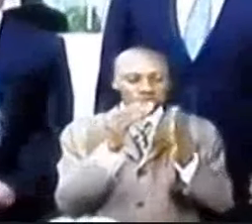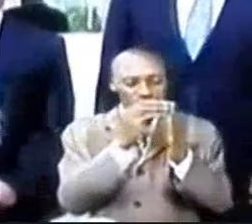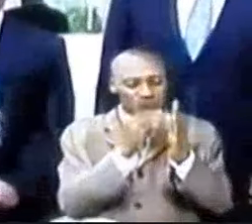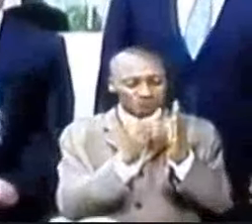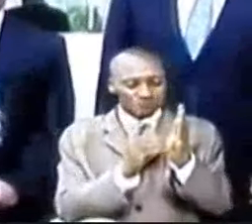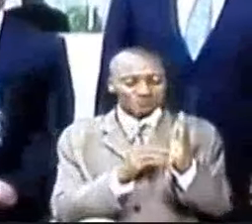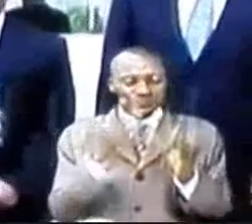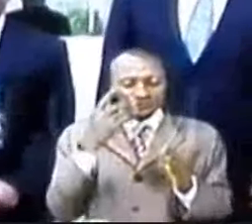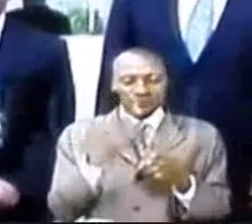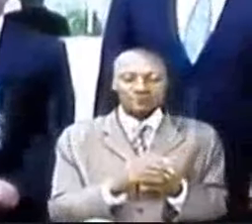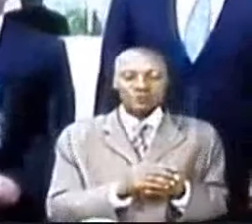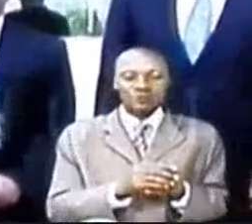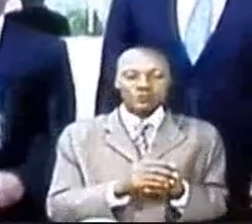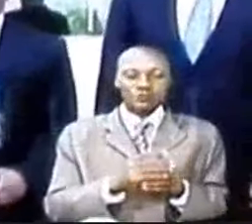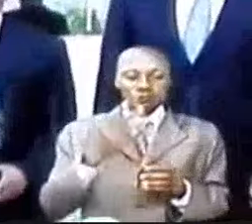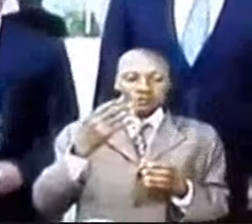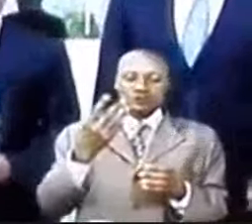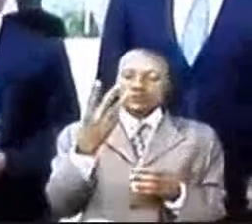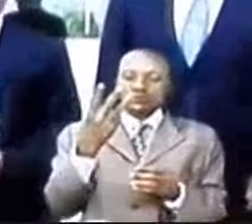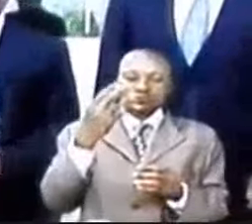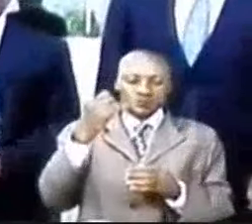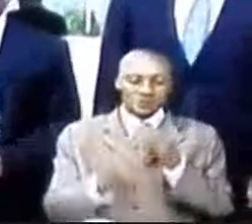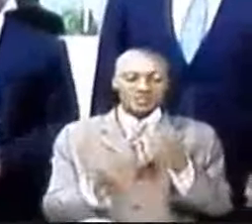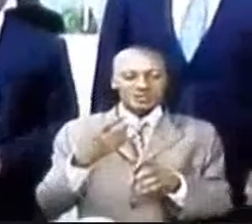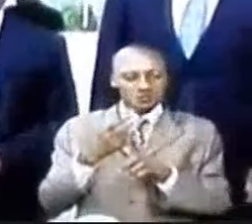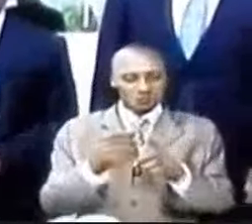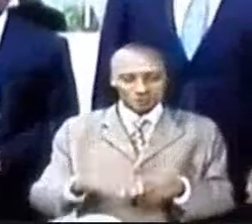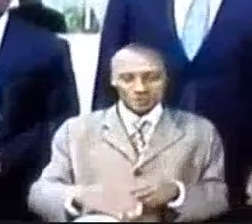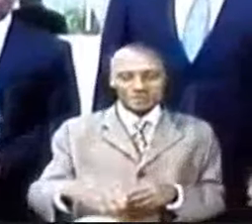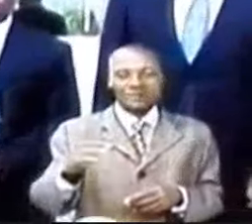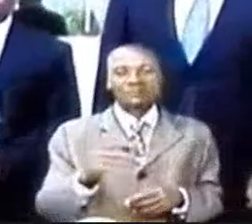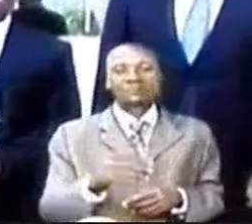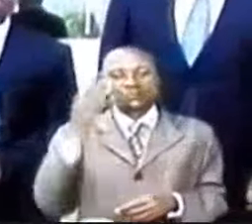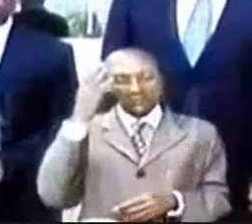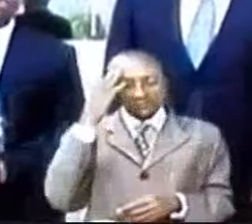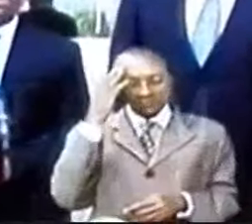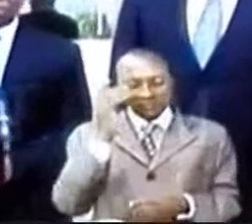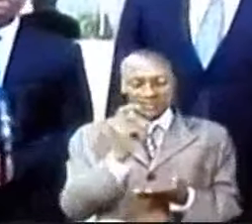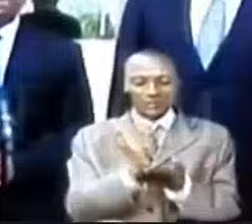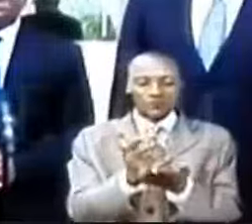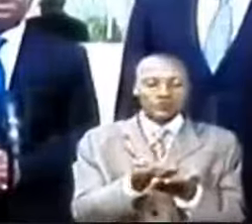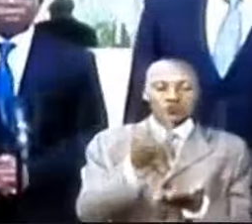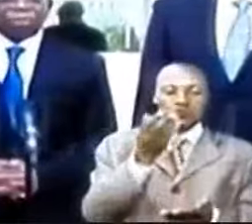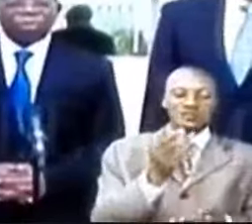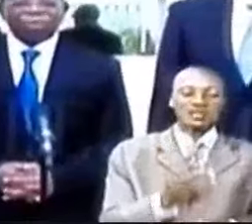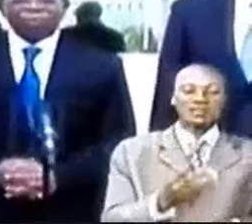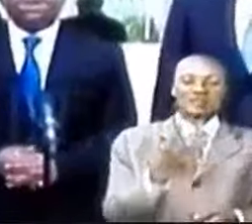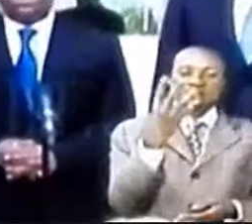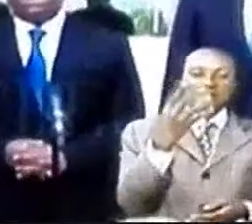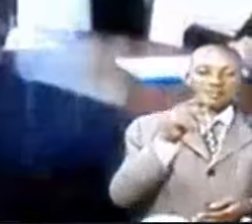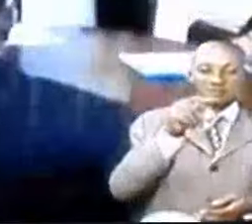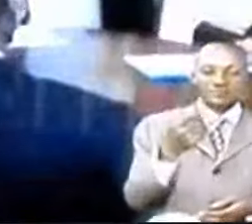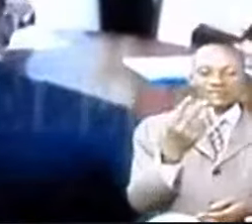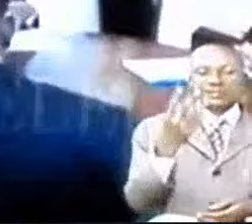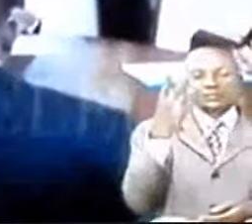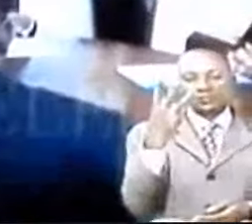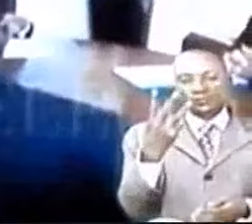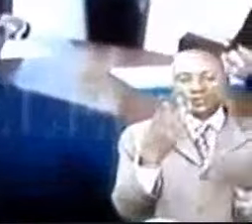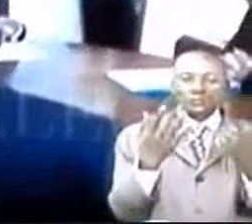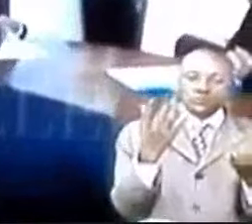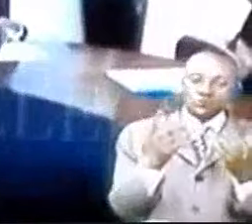trimestre pour savoir si le taux de croissance est toujours à 4,3 ou si on a connu une